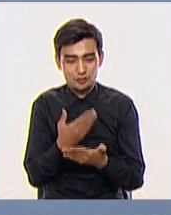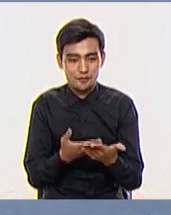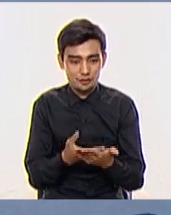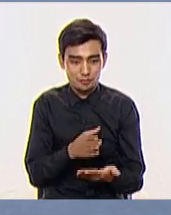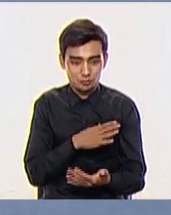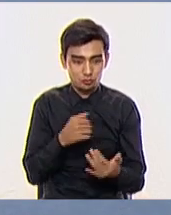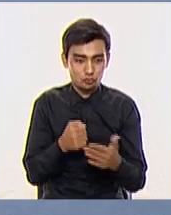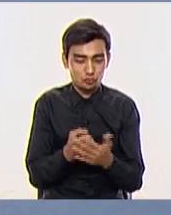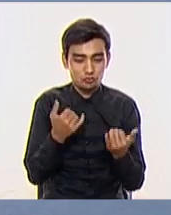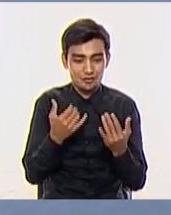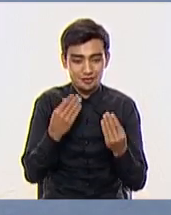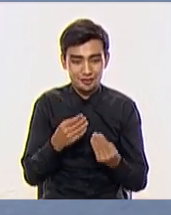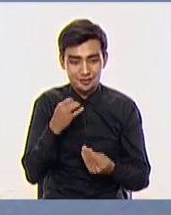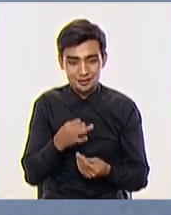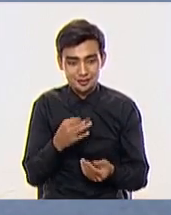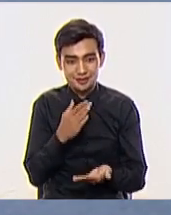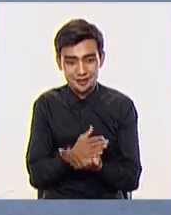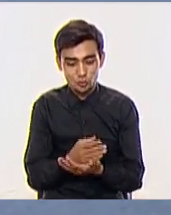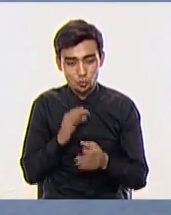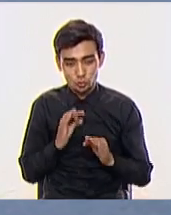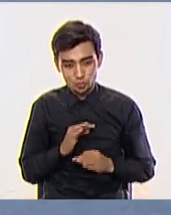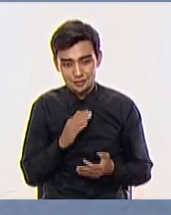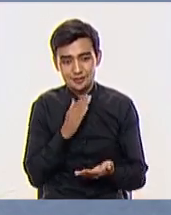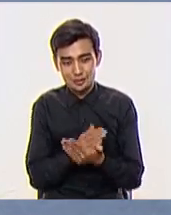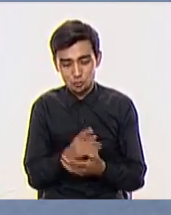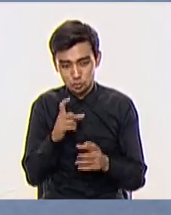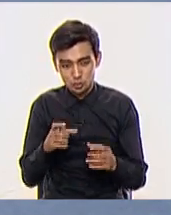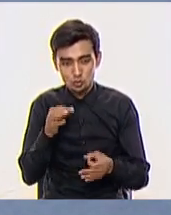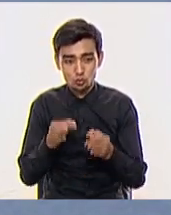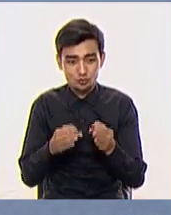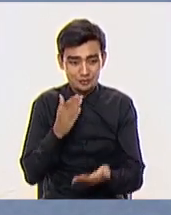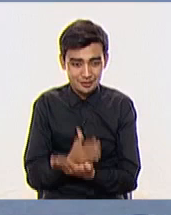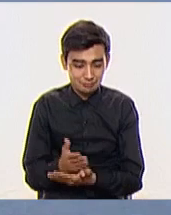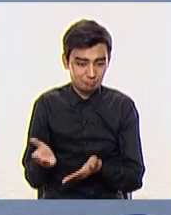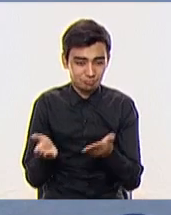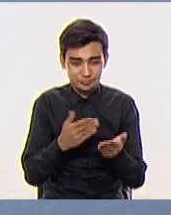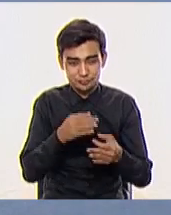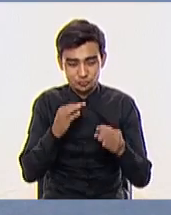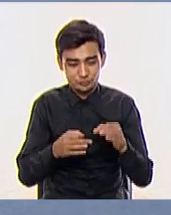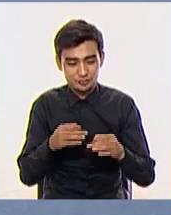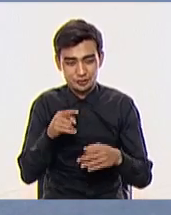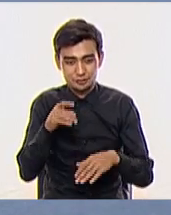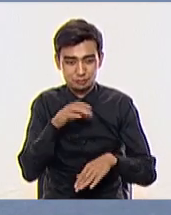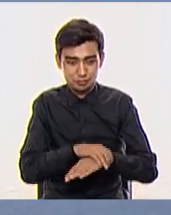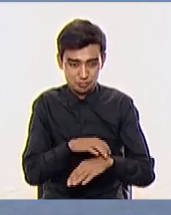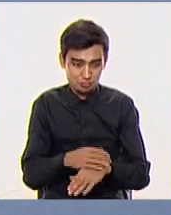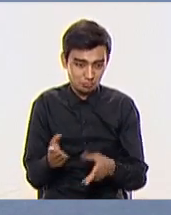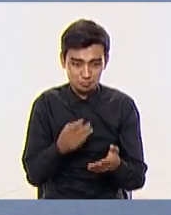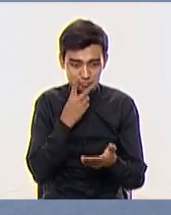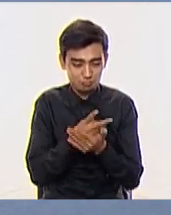бы сегодня, есть юристы, есть правоведы, в судебных решениях, в правовом поле, пусть они